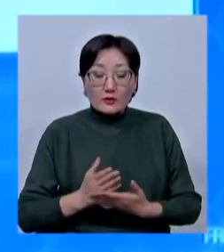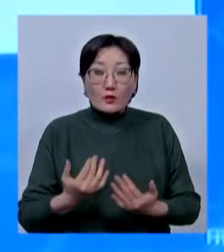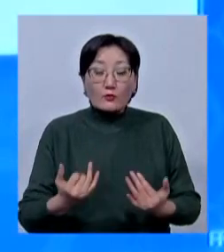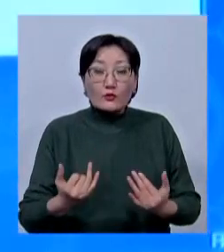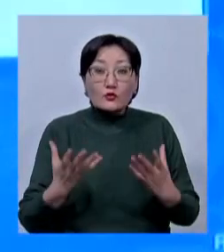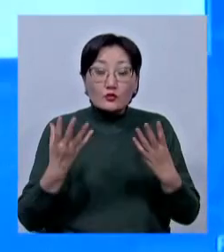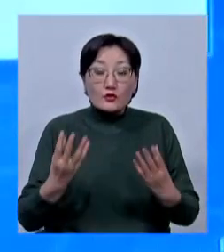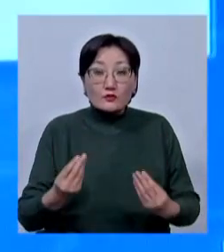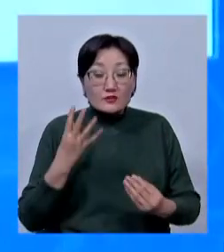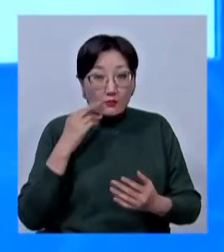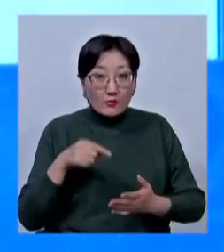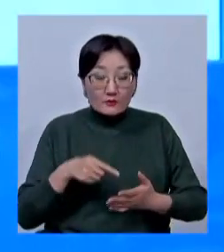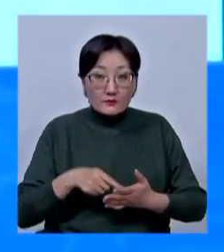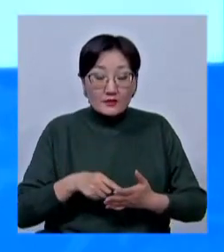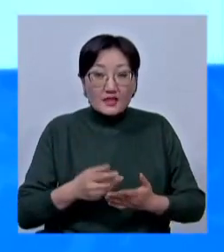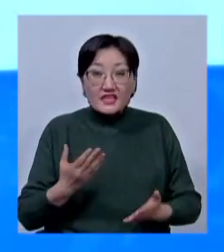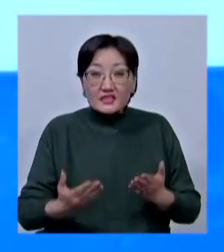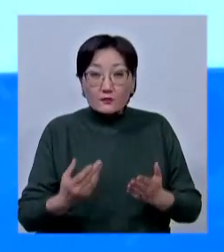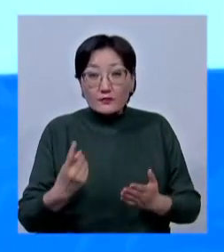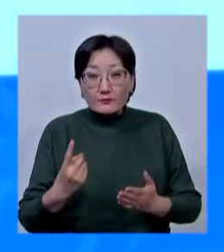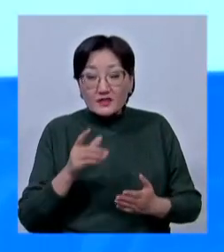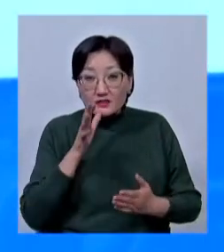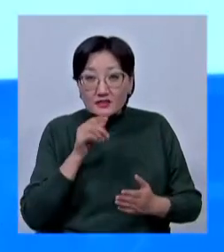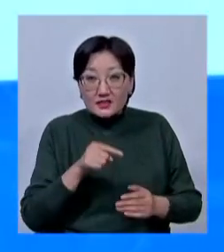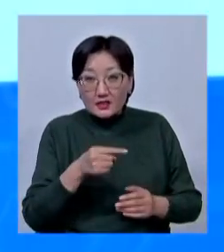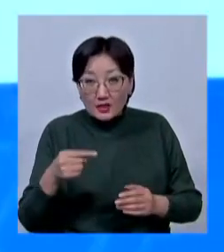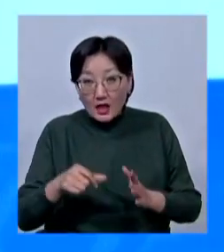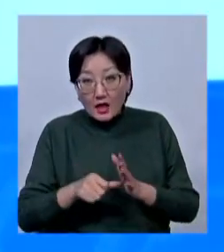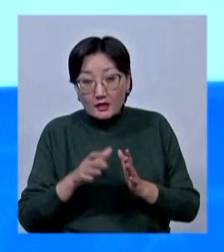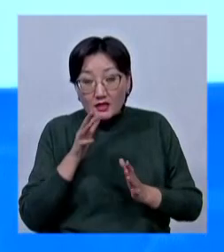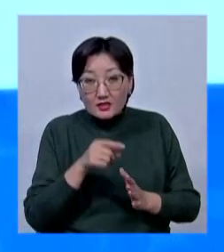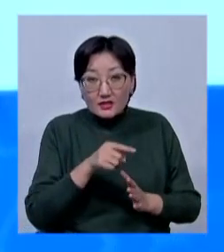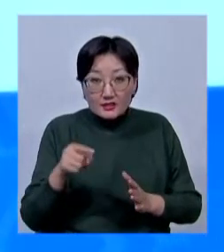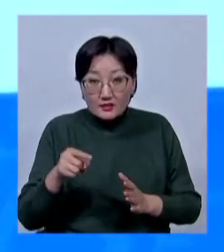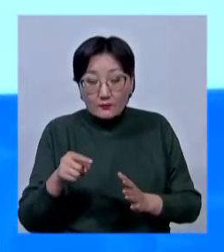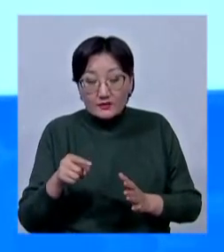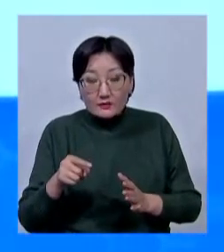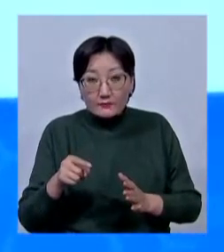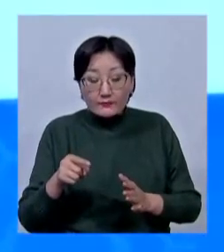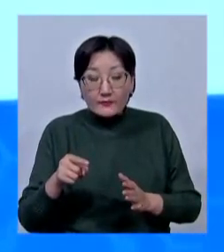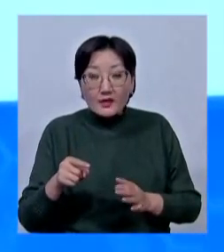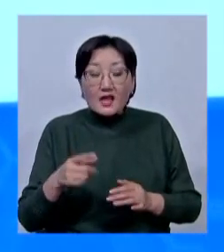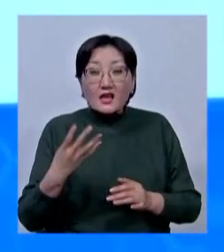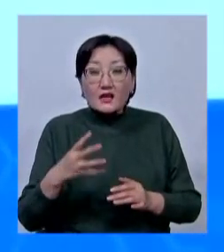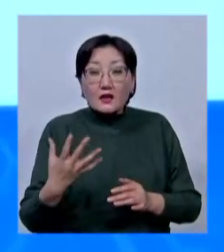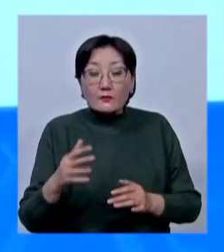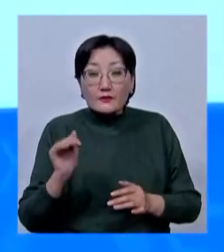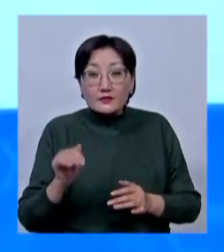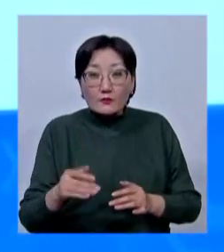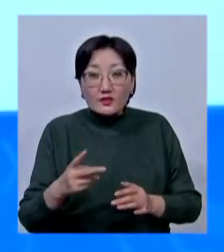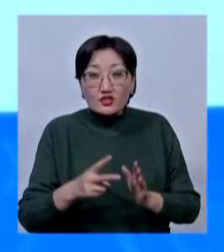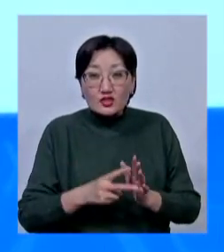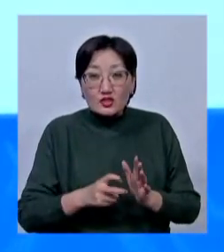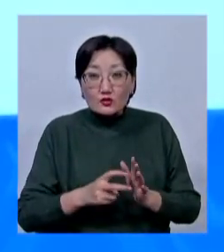бүгінгі таңда Алматы қаласында, егер 1 жастан 6 жасқа шейін жас аралығын алатын болсақ, 45700